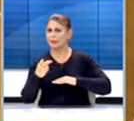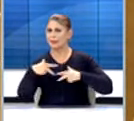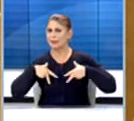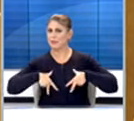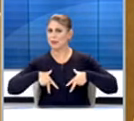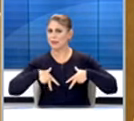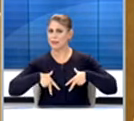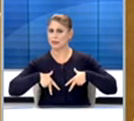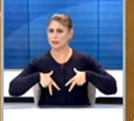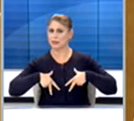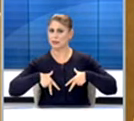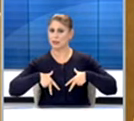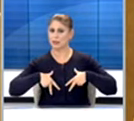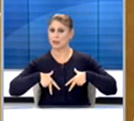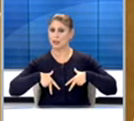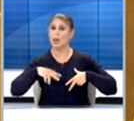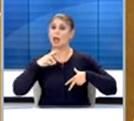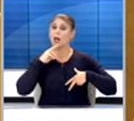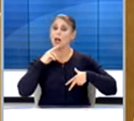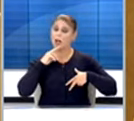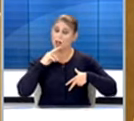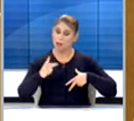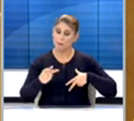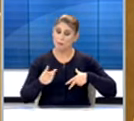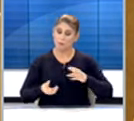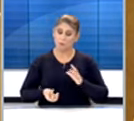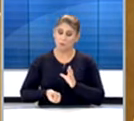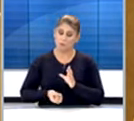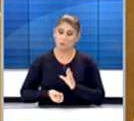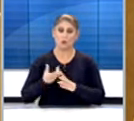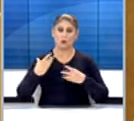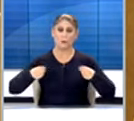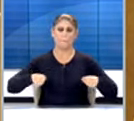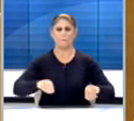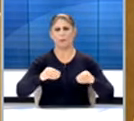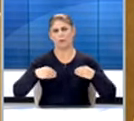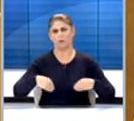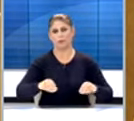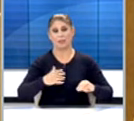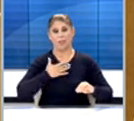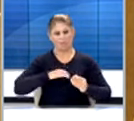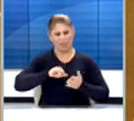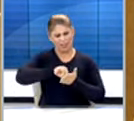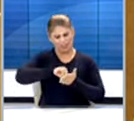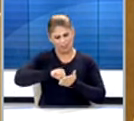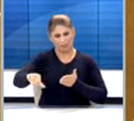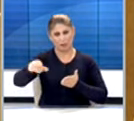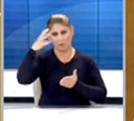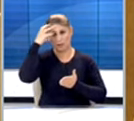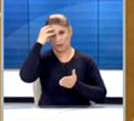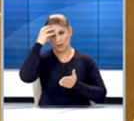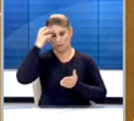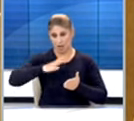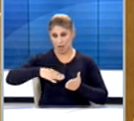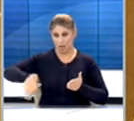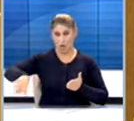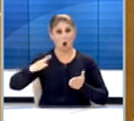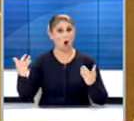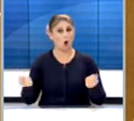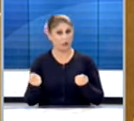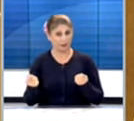Απαντά με νέες εκποιήσεις. Θέλει να σβήσει από τη μνήμη του λαού όλα όσα